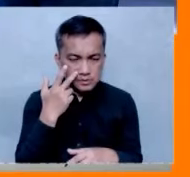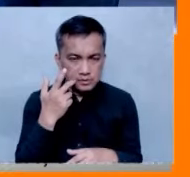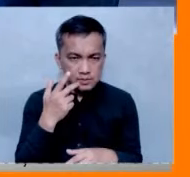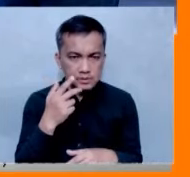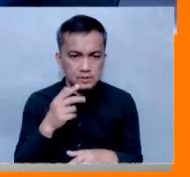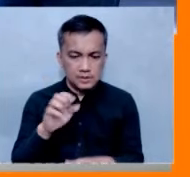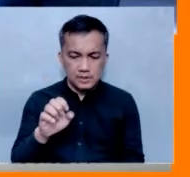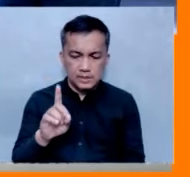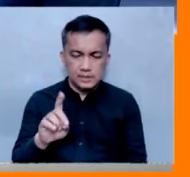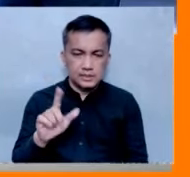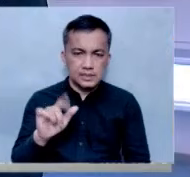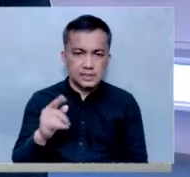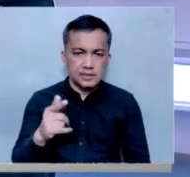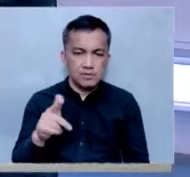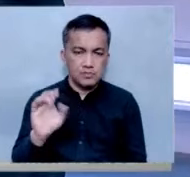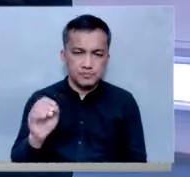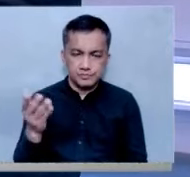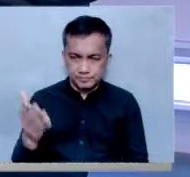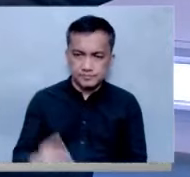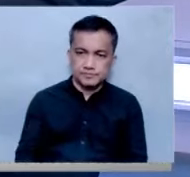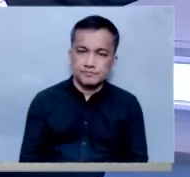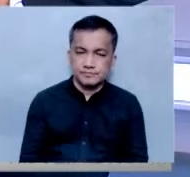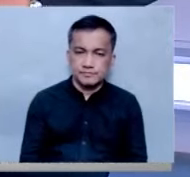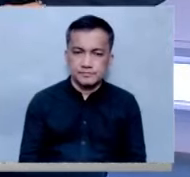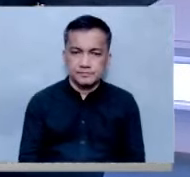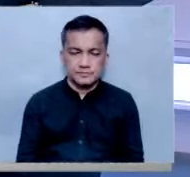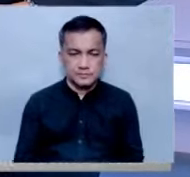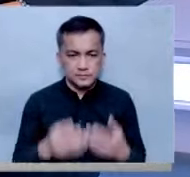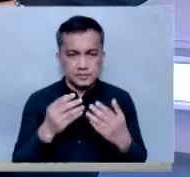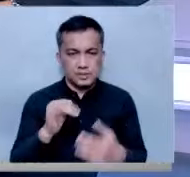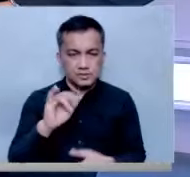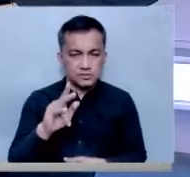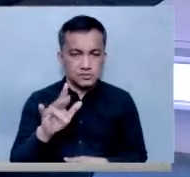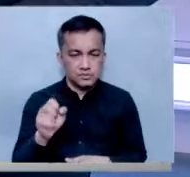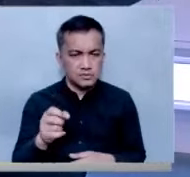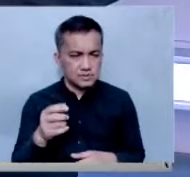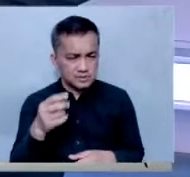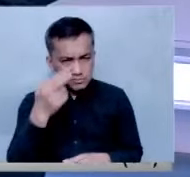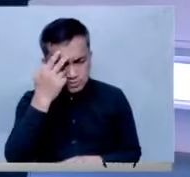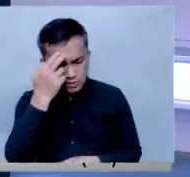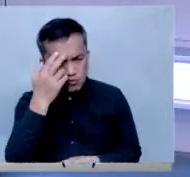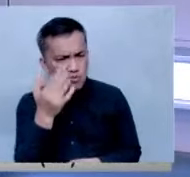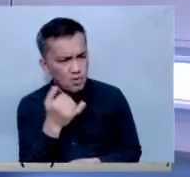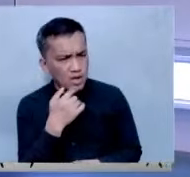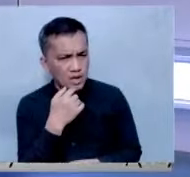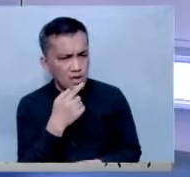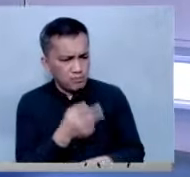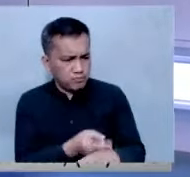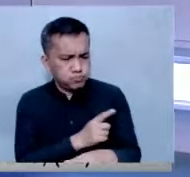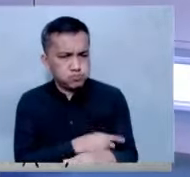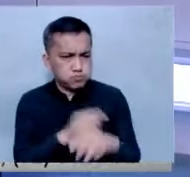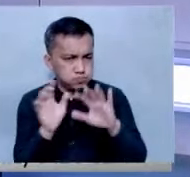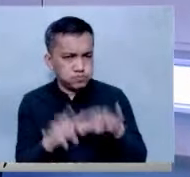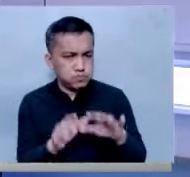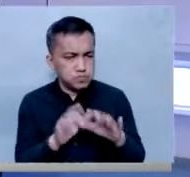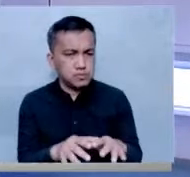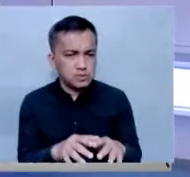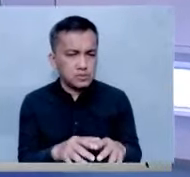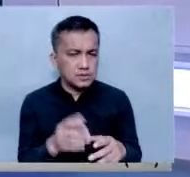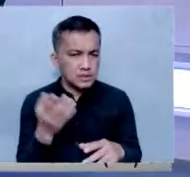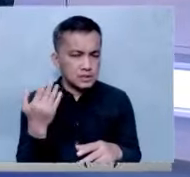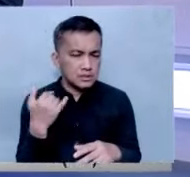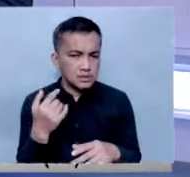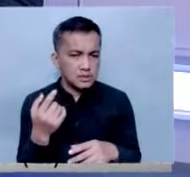Gao. Maraming salamat, Julius. Nagtataka siguro marami bakit ang tindi ng bagsak ng ulan sa nakaraang mga